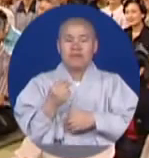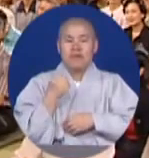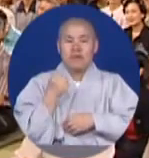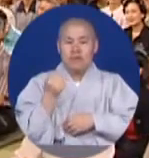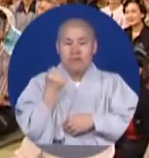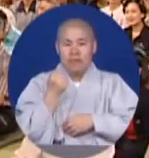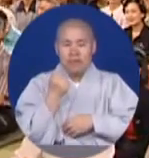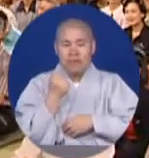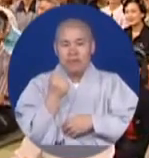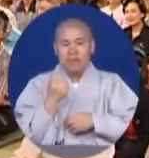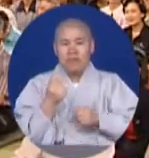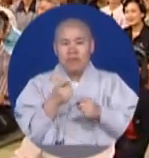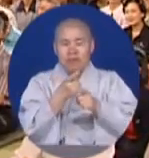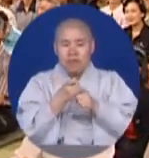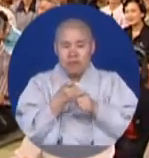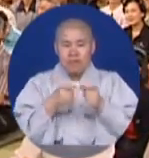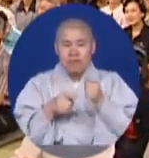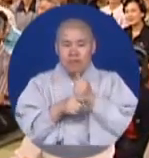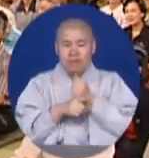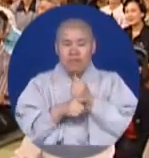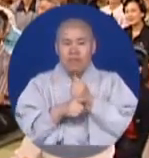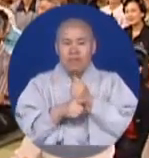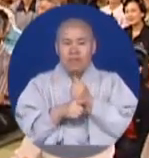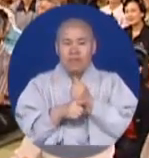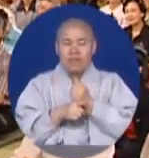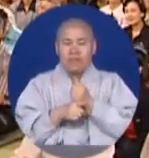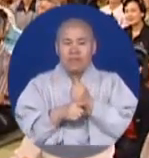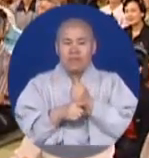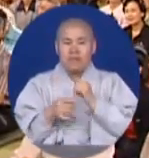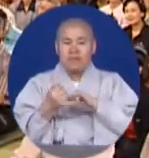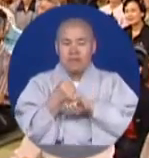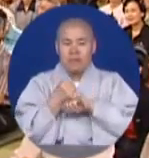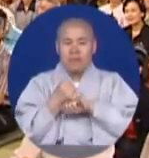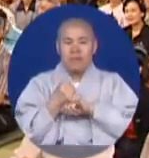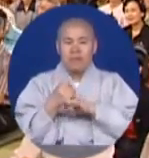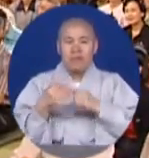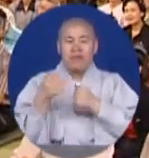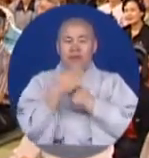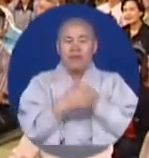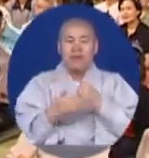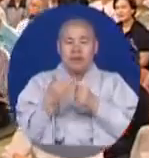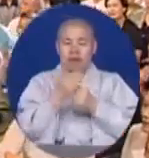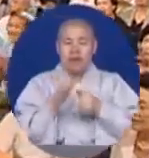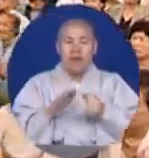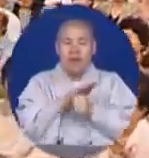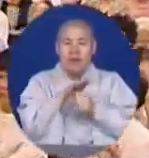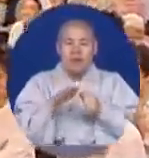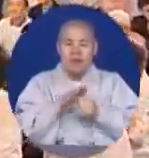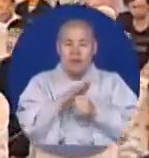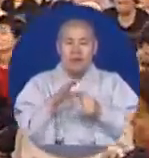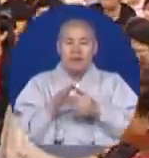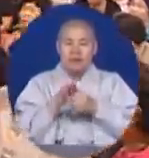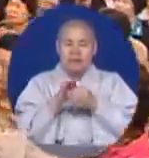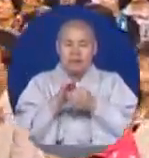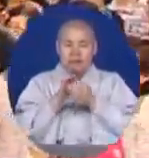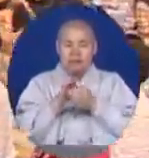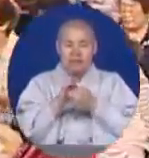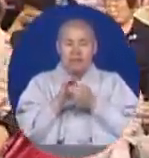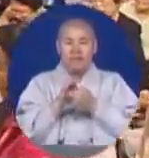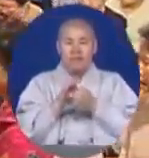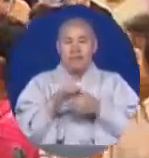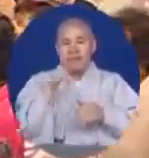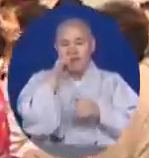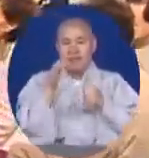원수라고 하는 것은 반드시 그 은혜와 애정이 얽혀있던 사람이 원수가